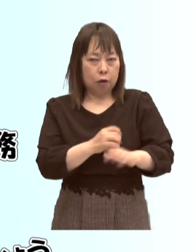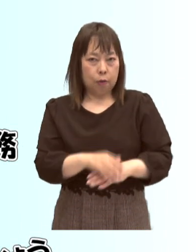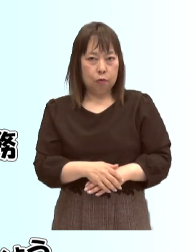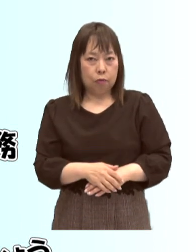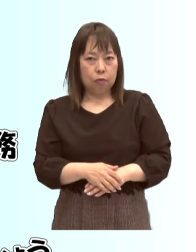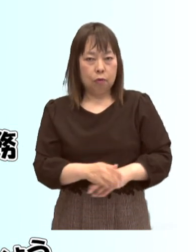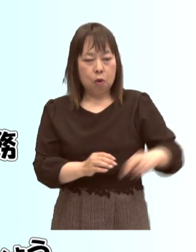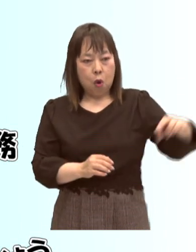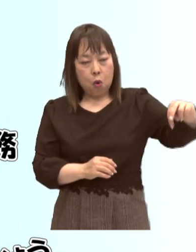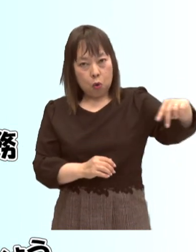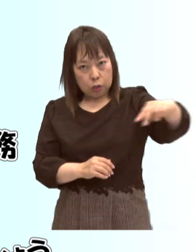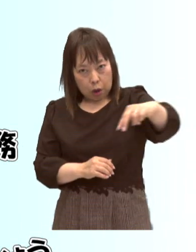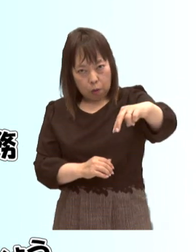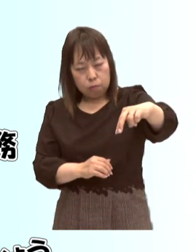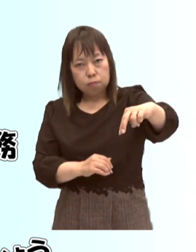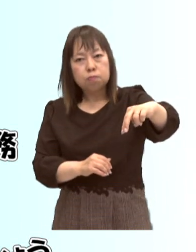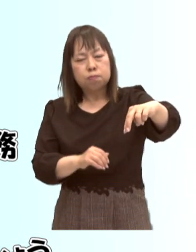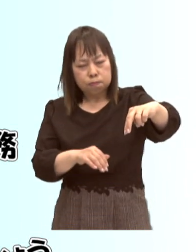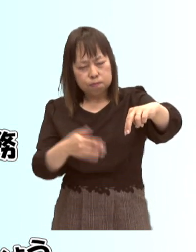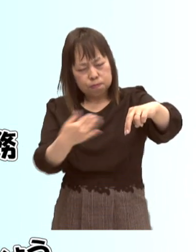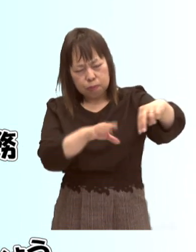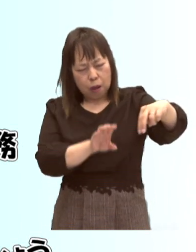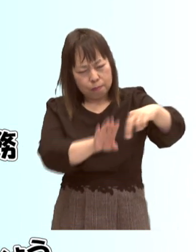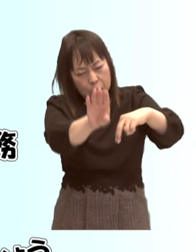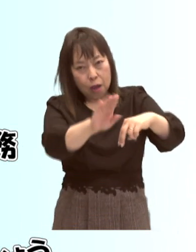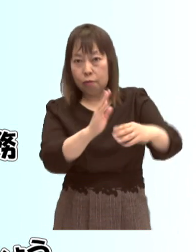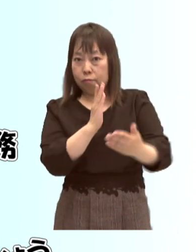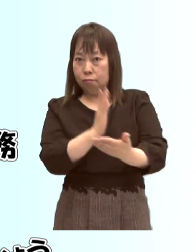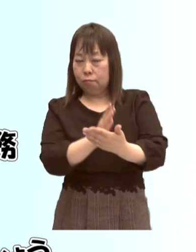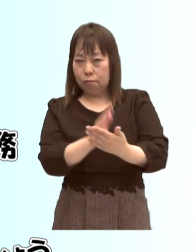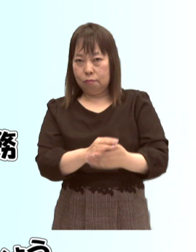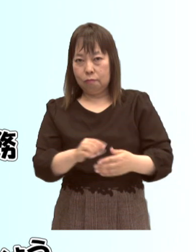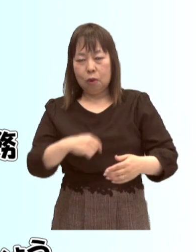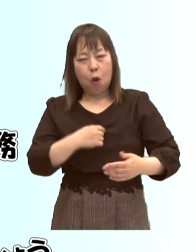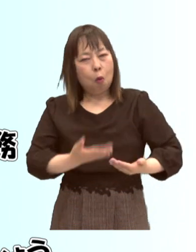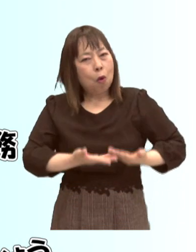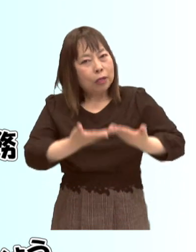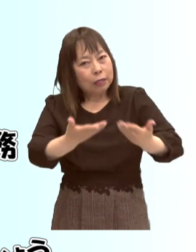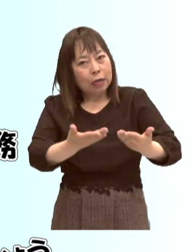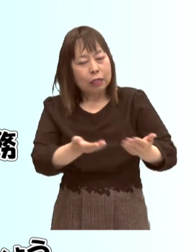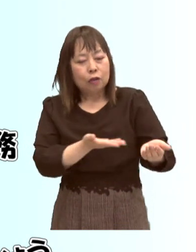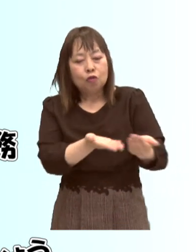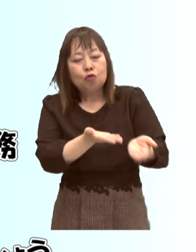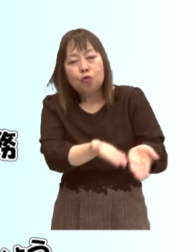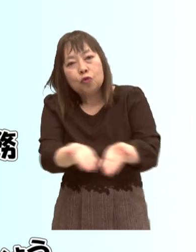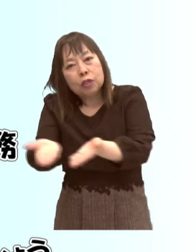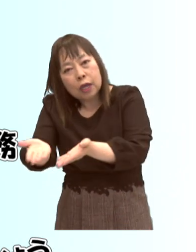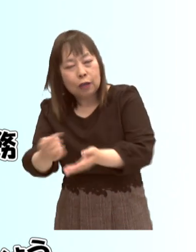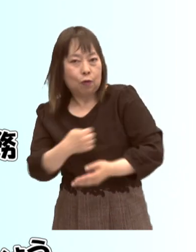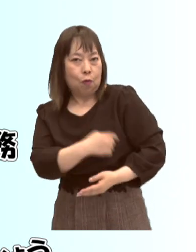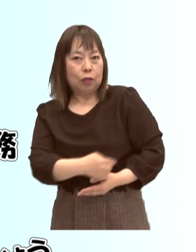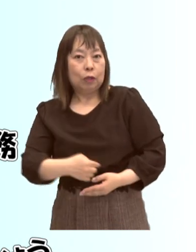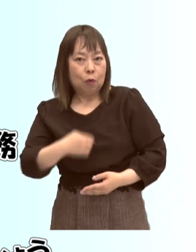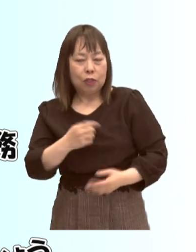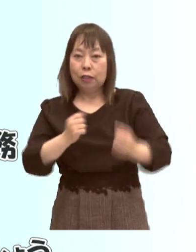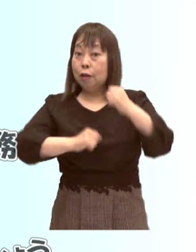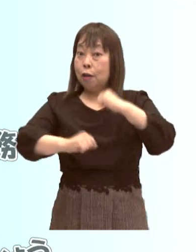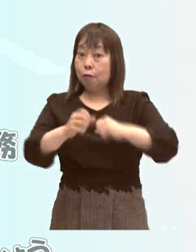妨げないようにしましょう。思いやり譲り合いの気持ちを持って運転しまし